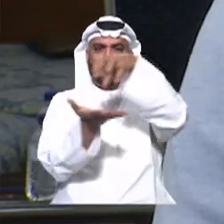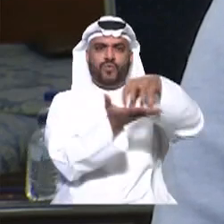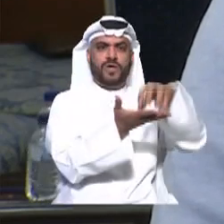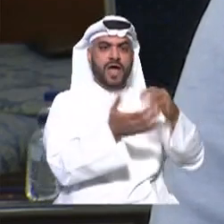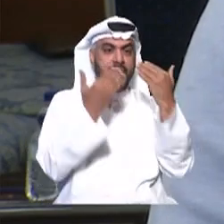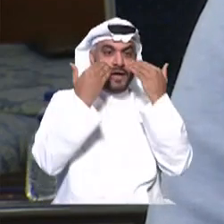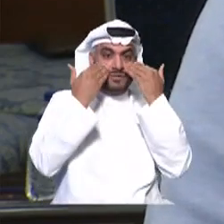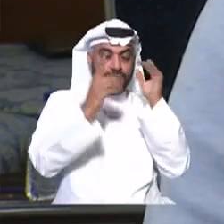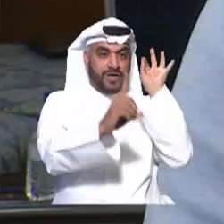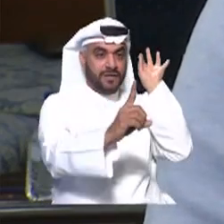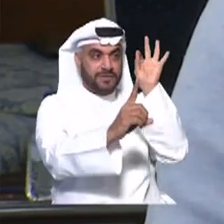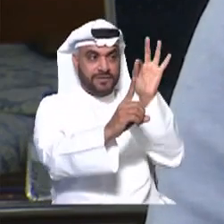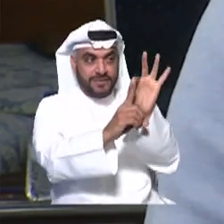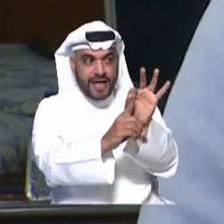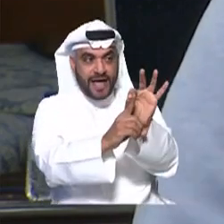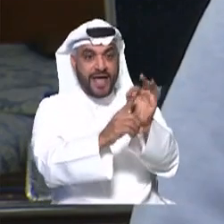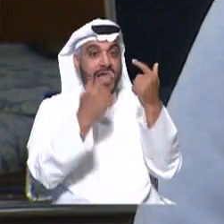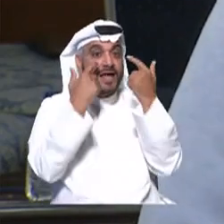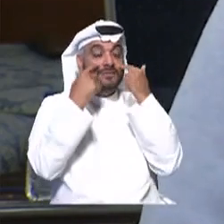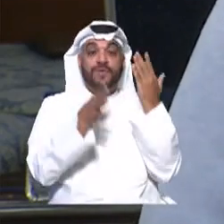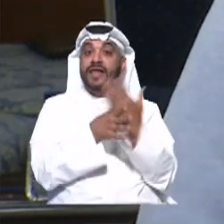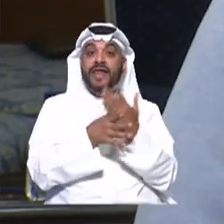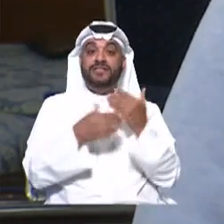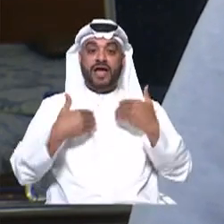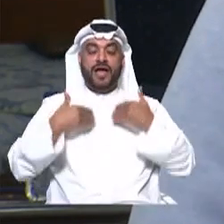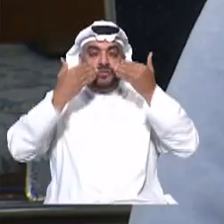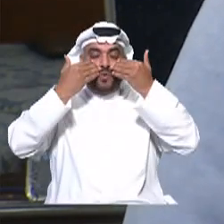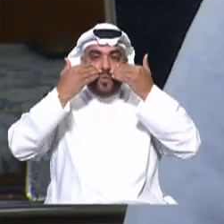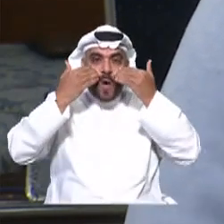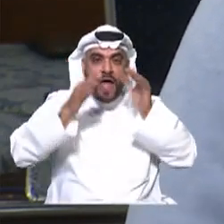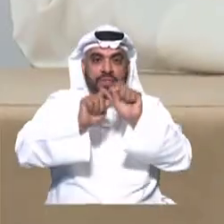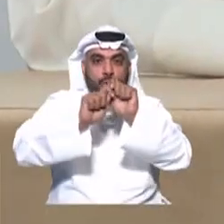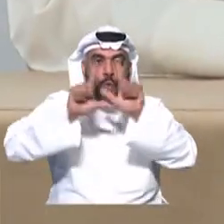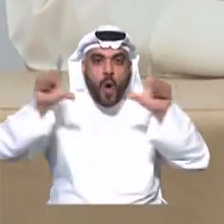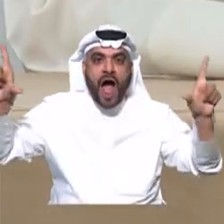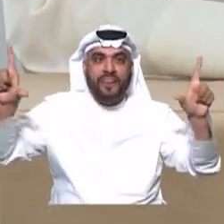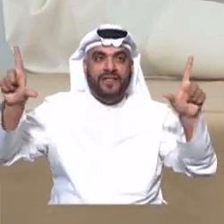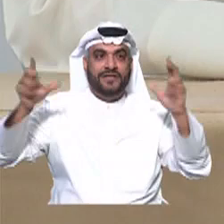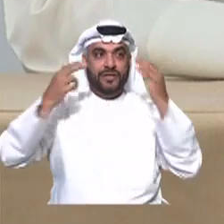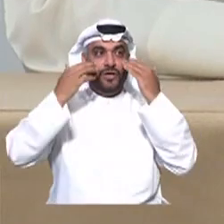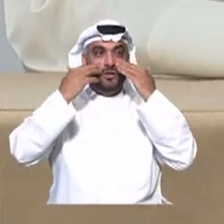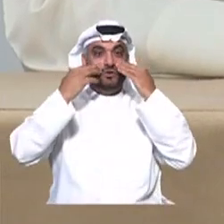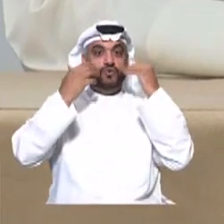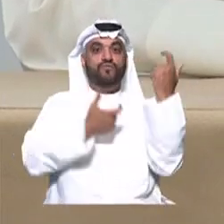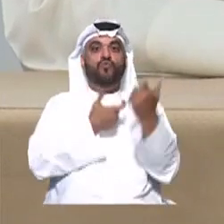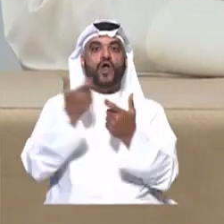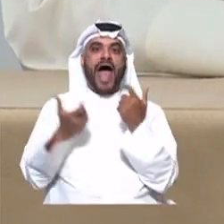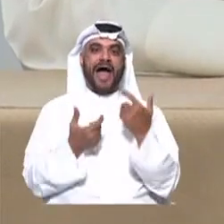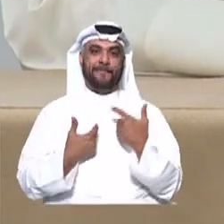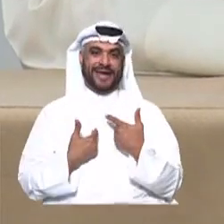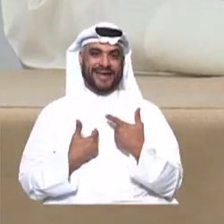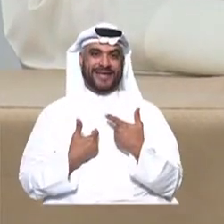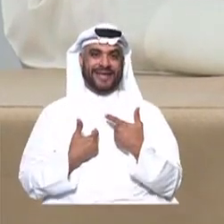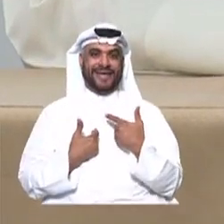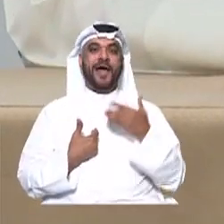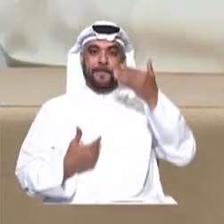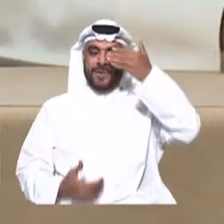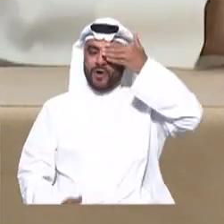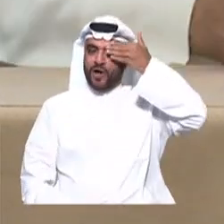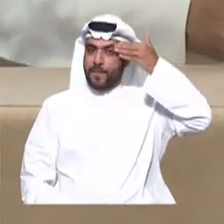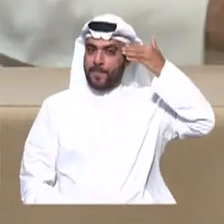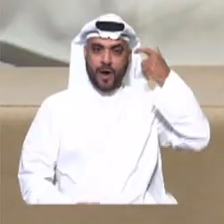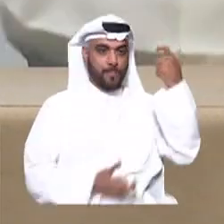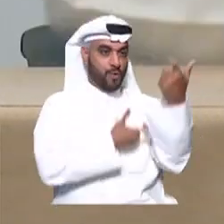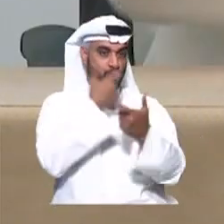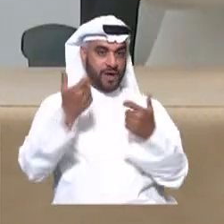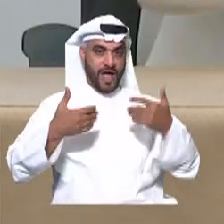هو أنه يعني يكون هناك رقابة أو ملاحظة خارجية عن الملاحظين المحليين. أنا